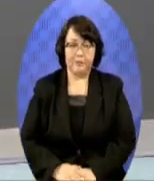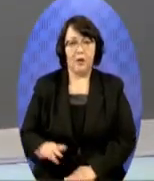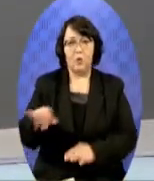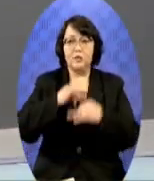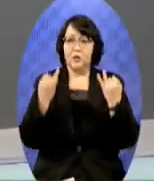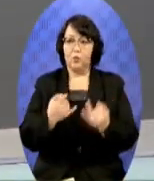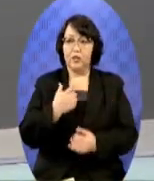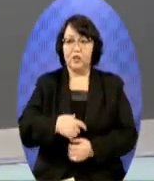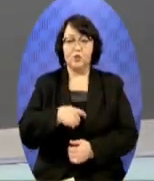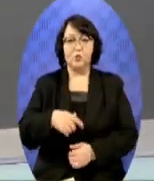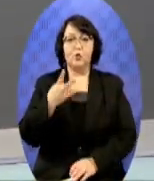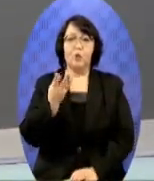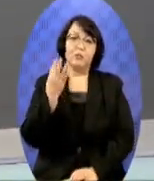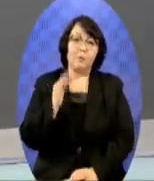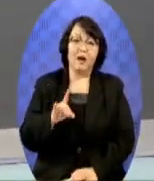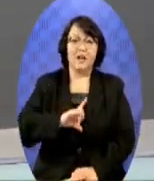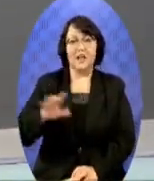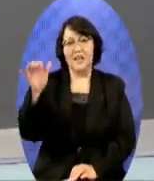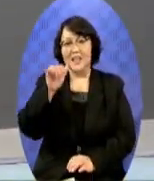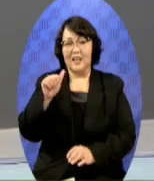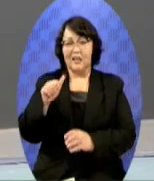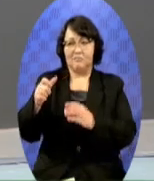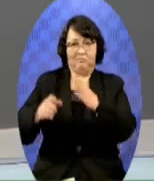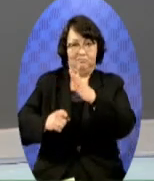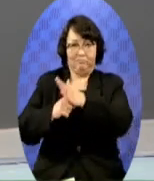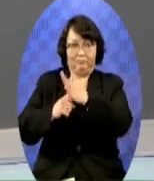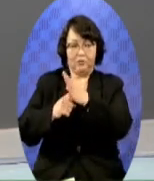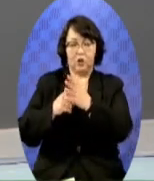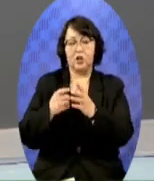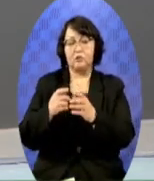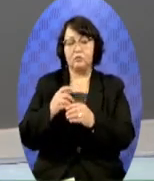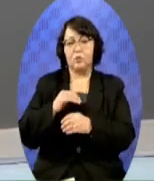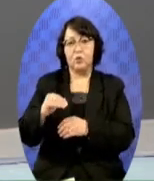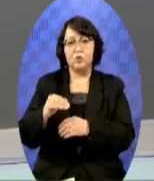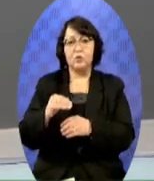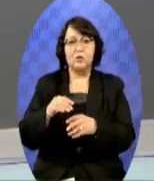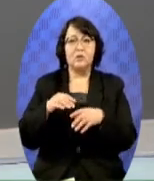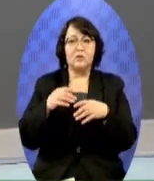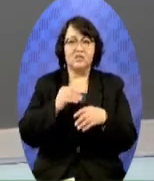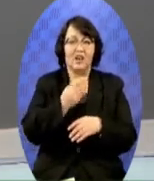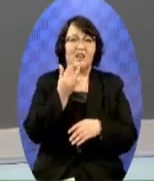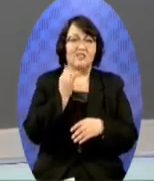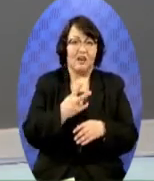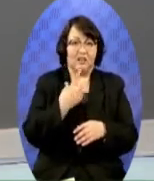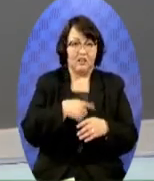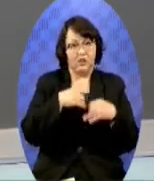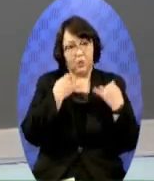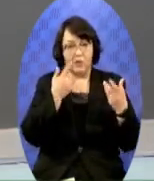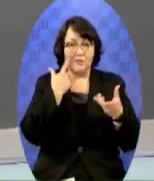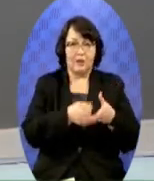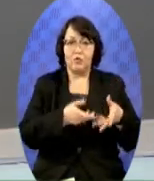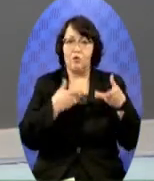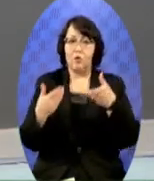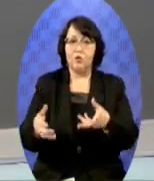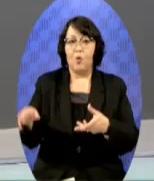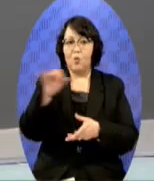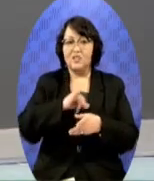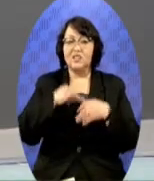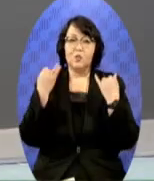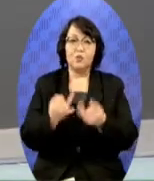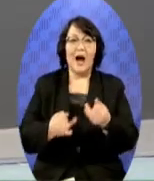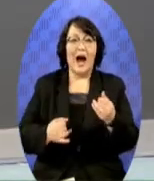Улсын хурлын гишүүн Номтой баярын бүрэн эрхийг төтгөлзүүлэх саналыг улсын ерөнхий прокурор Жаргал Сайхан улсын хурлд оруулсан байна. Өнөөдөр улсын хурлын халдашгүй байдлын